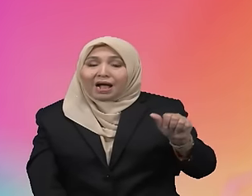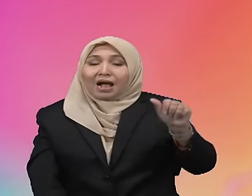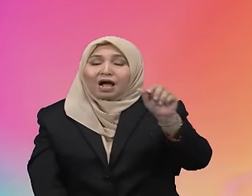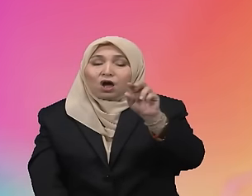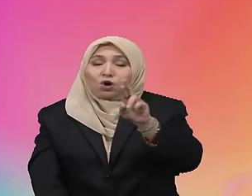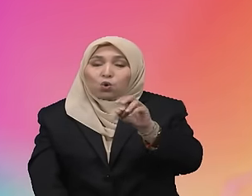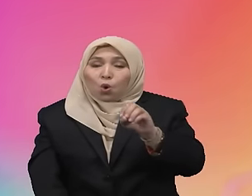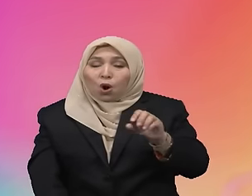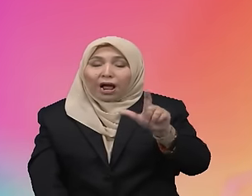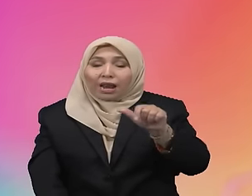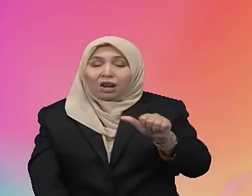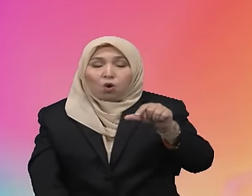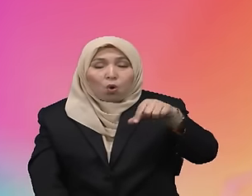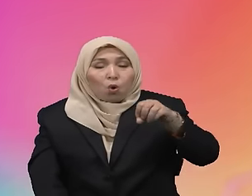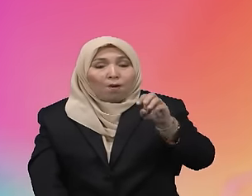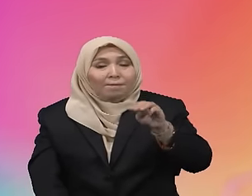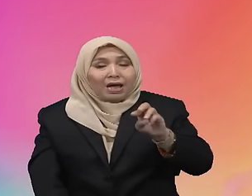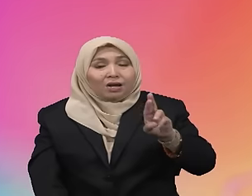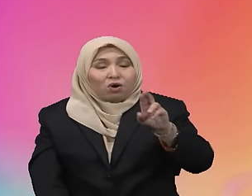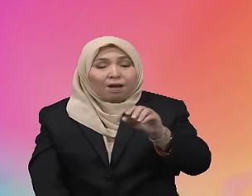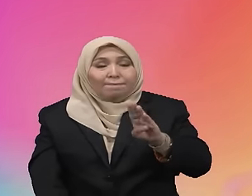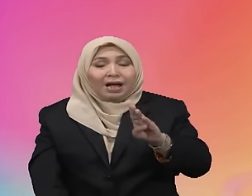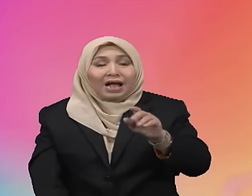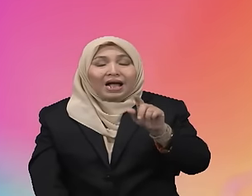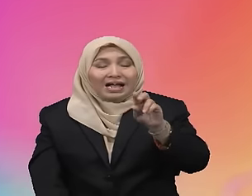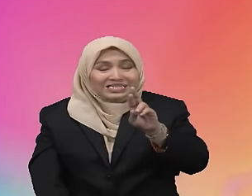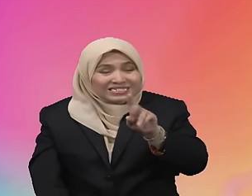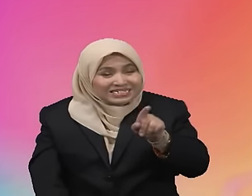فَلَمَّا رَأَى الْقَمَرَ